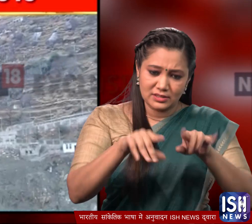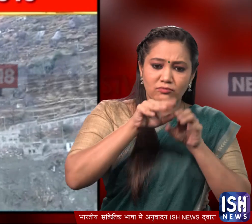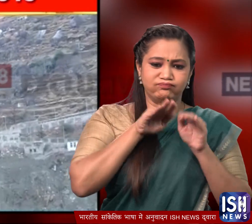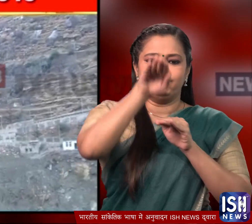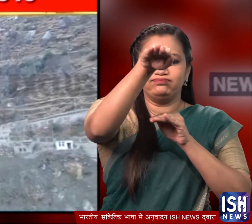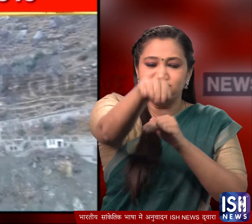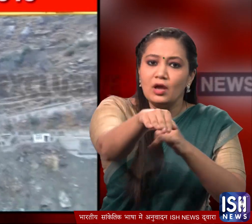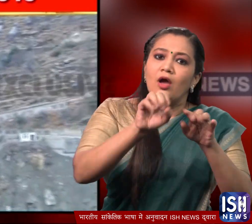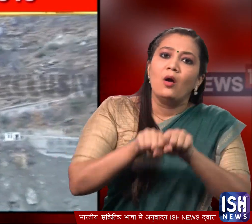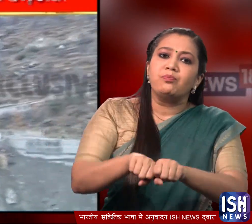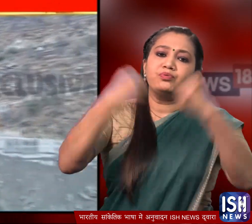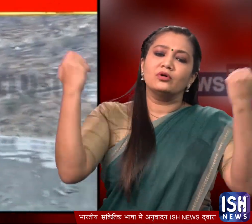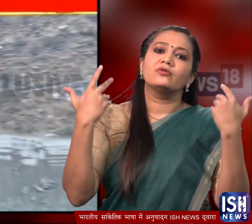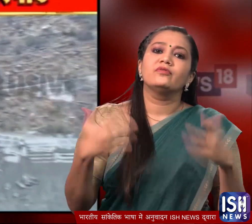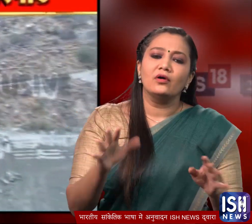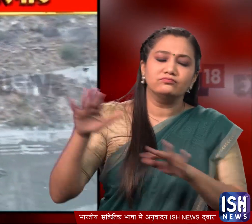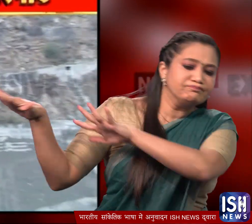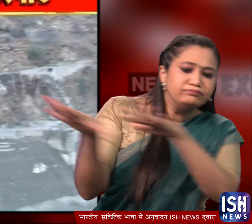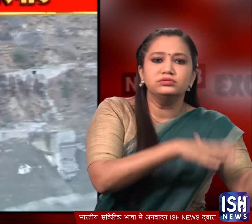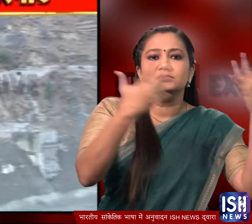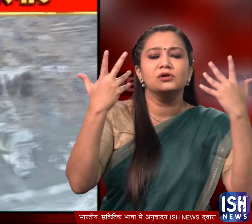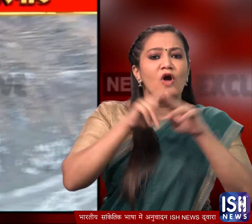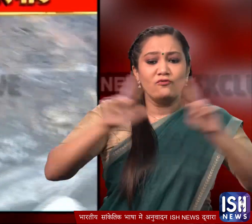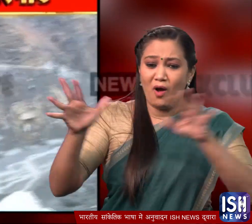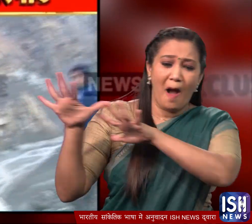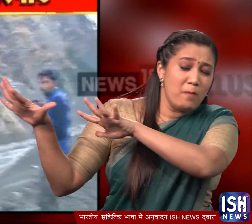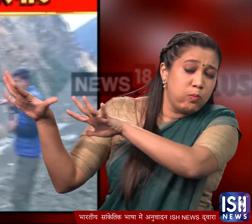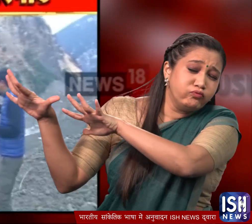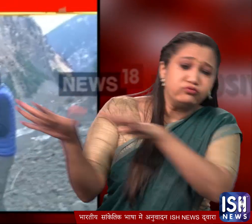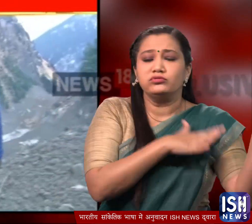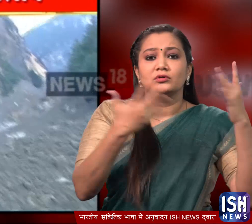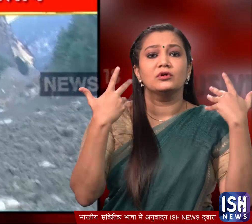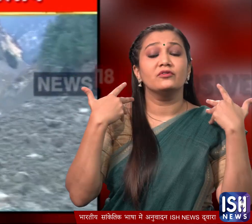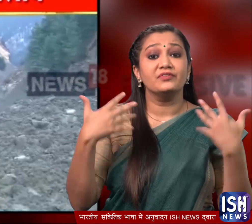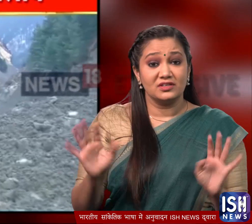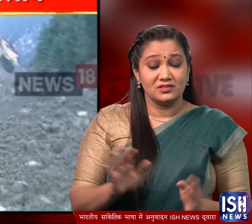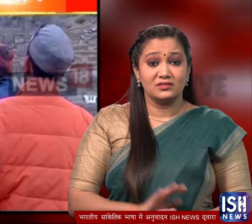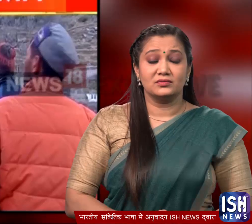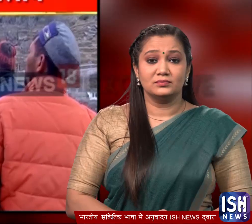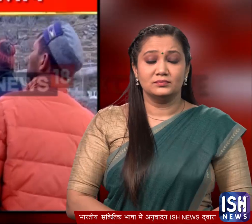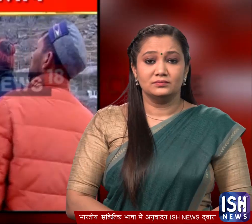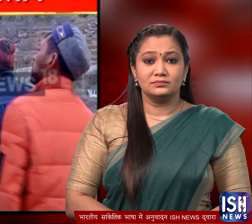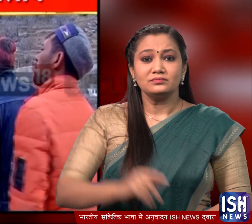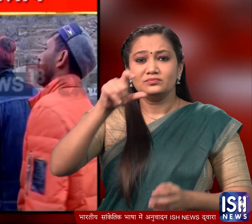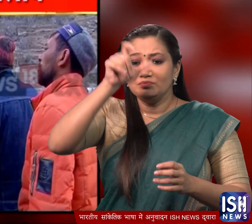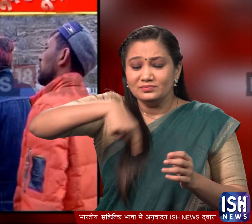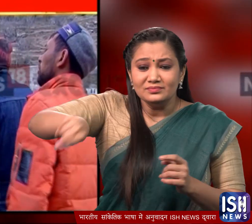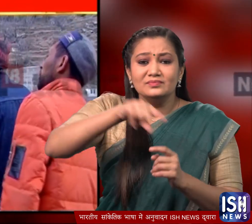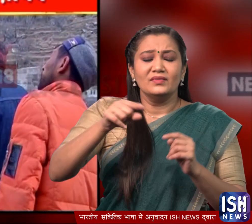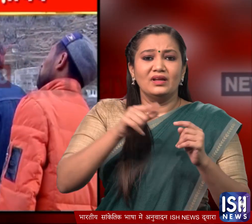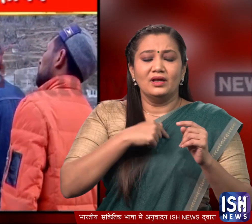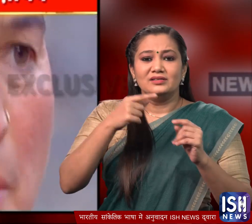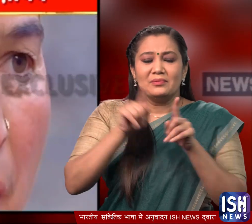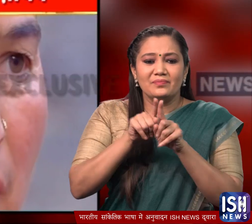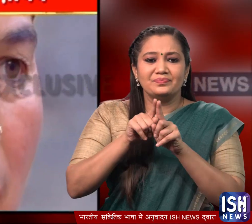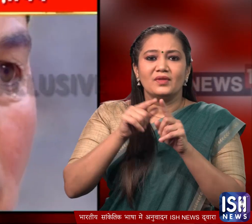करता था, जो पुल इस गांव को इस जगह से जोड़ता था, लेकिन पूरा का पूरा जो पुल है वो बह चुका है। उन लोगों का भी दर्द कम नहीं